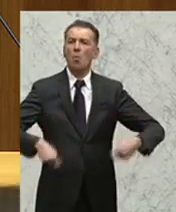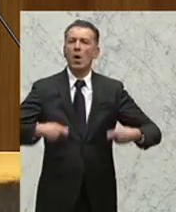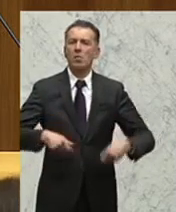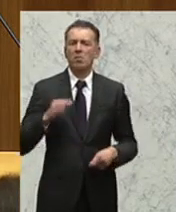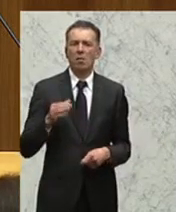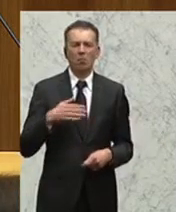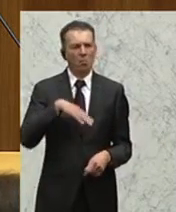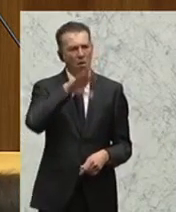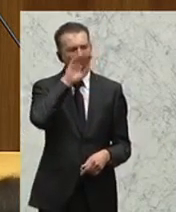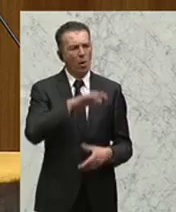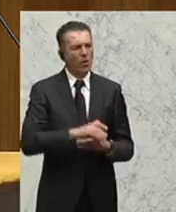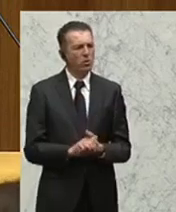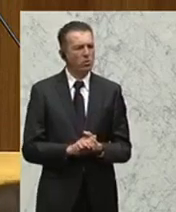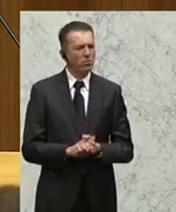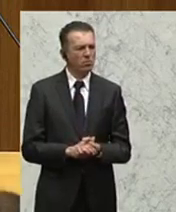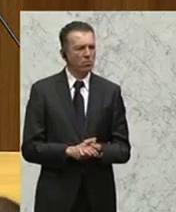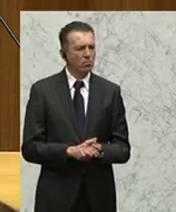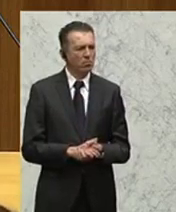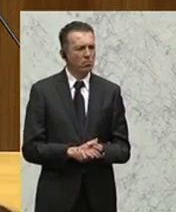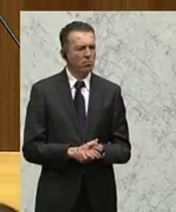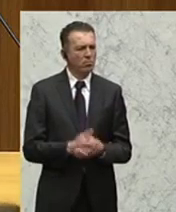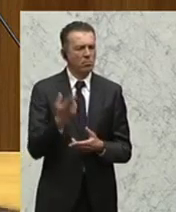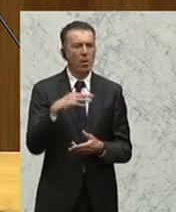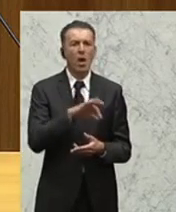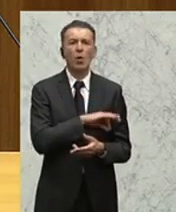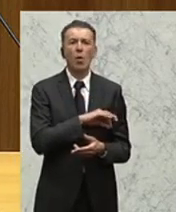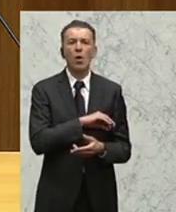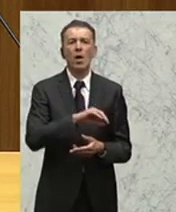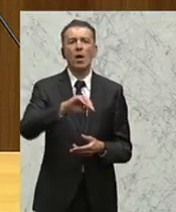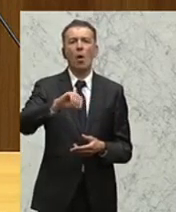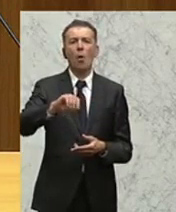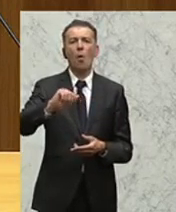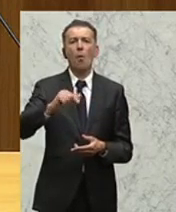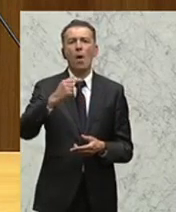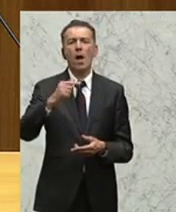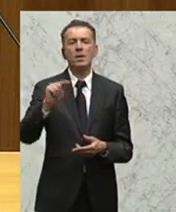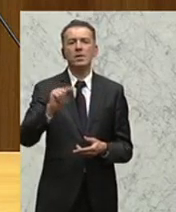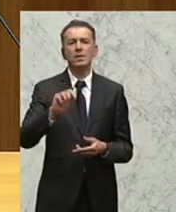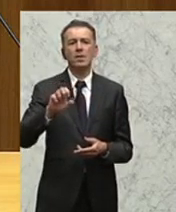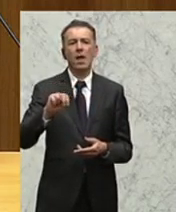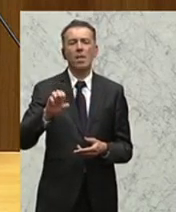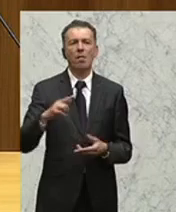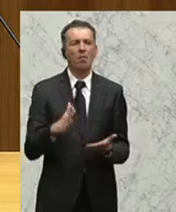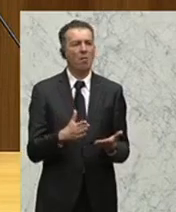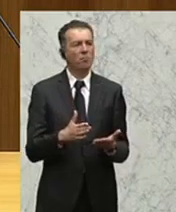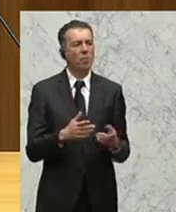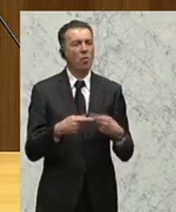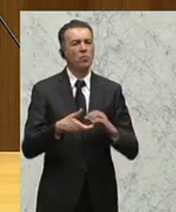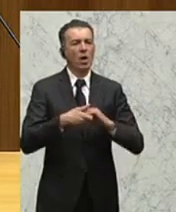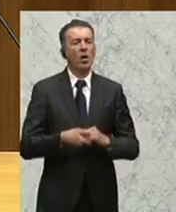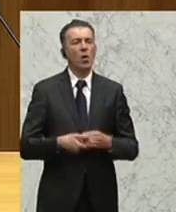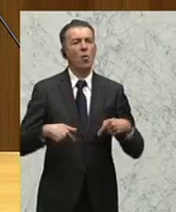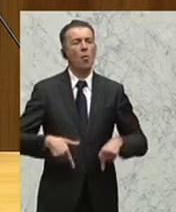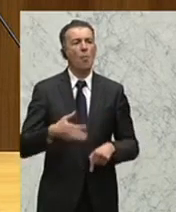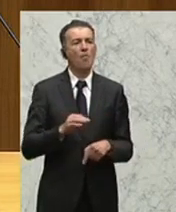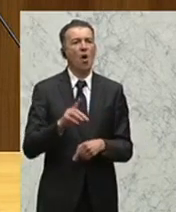eigentlich sehr enttäuscht war, dass Sie, wie der Herr Kollege Matzenegger, eher sehr diffamierend die Frau Gluckbock, Frau Dietrich und